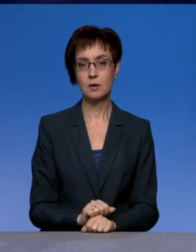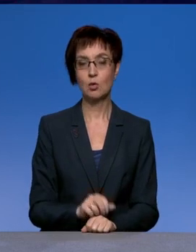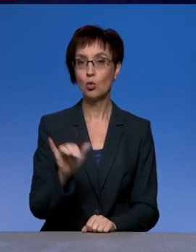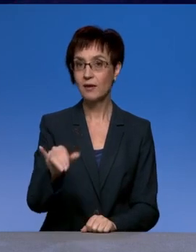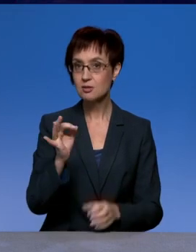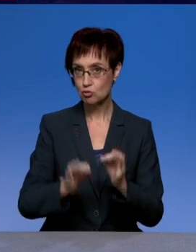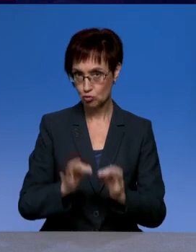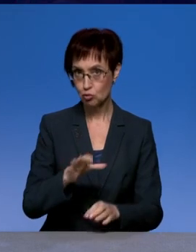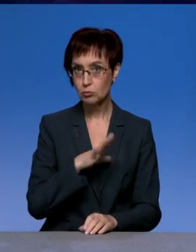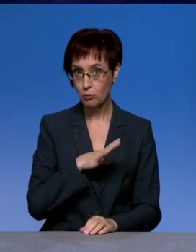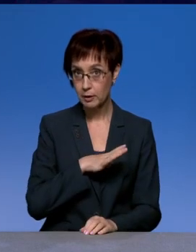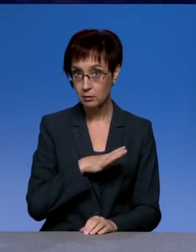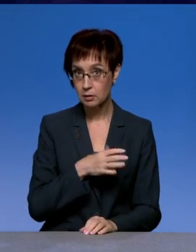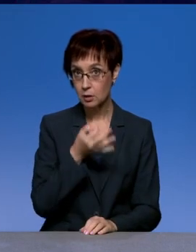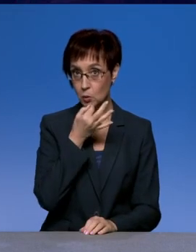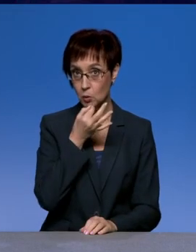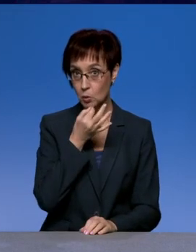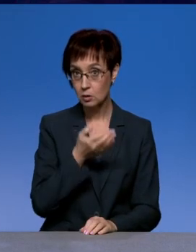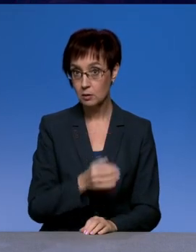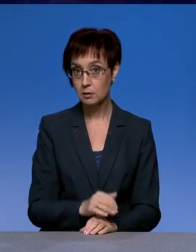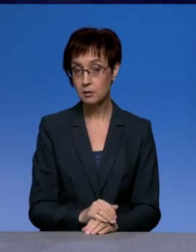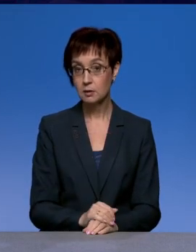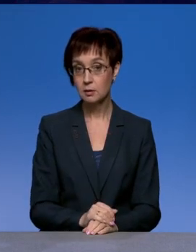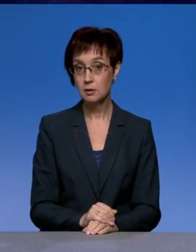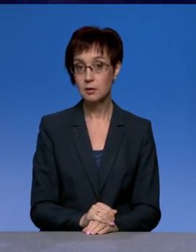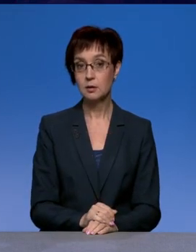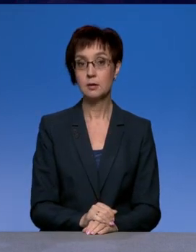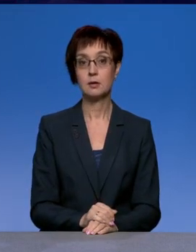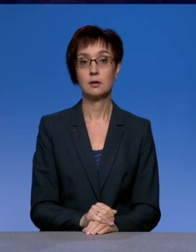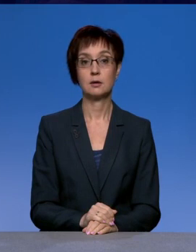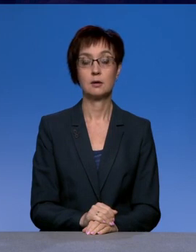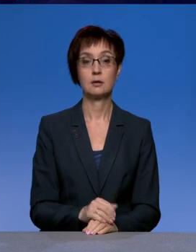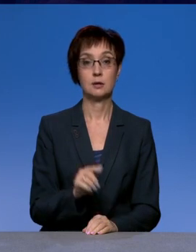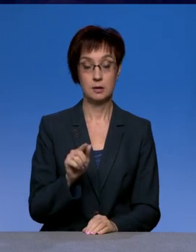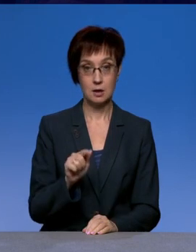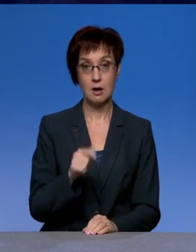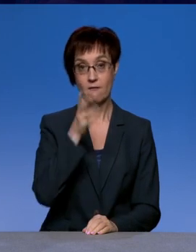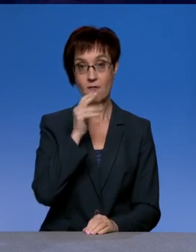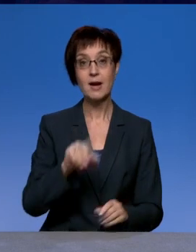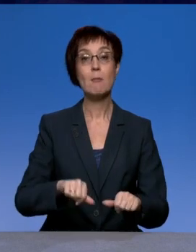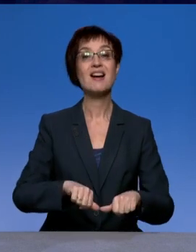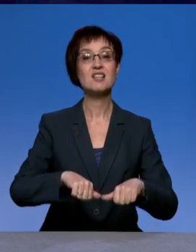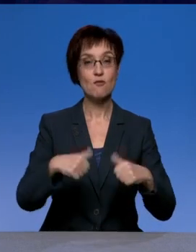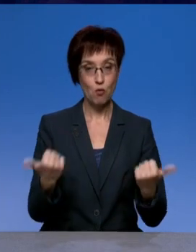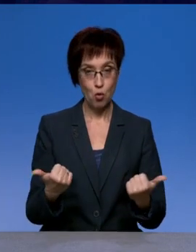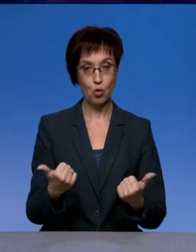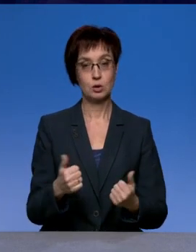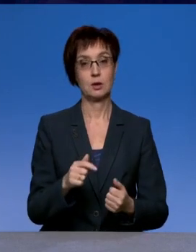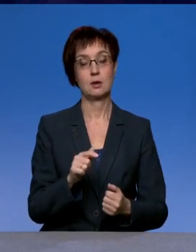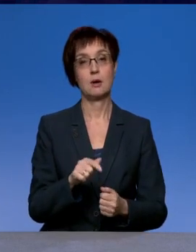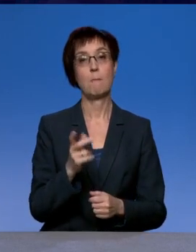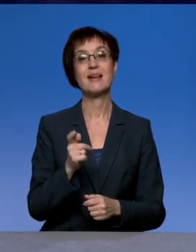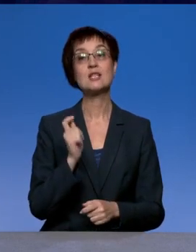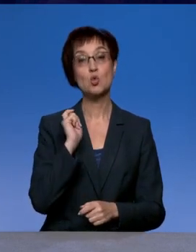нет? Нина, вы нас слышите? Во время развода присудили и ходили. Я сама с ним,